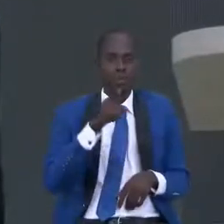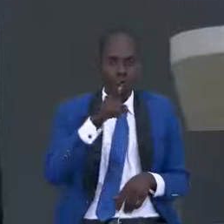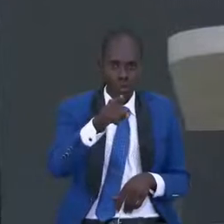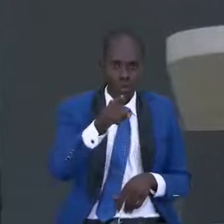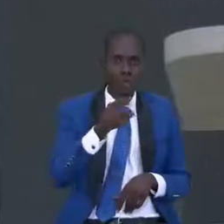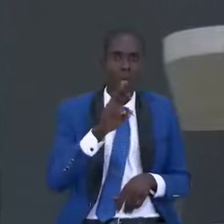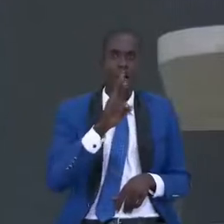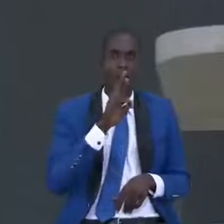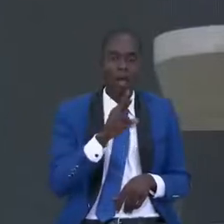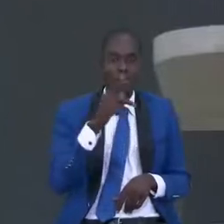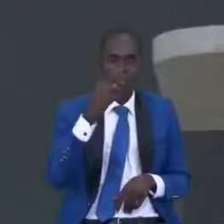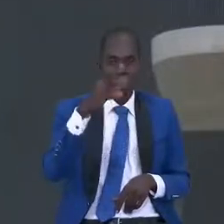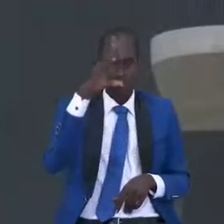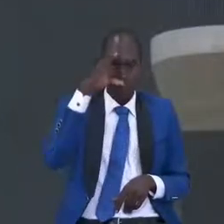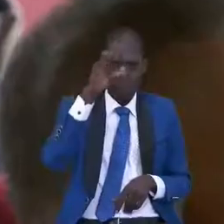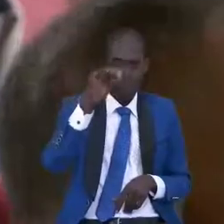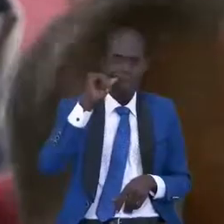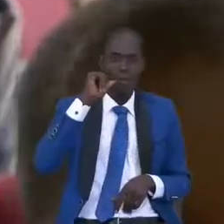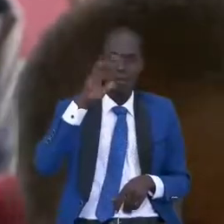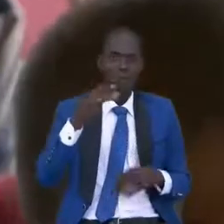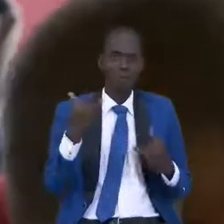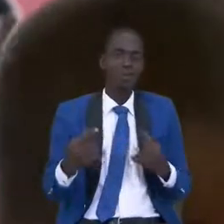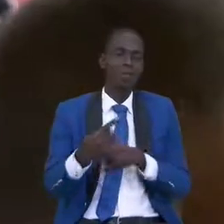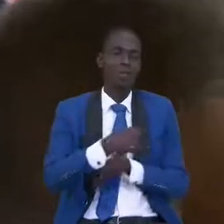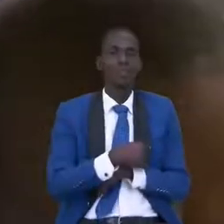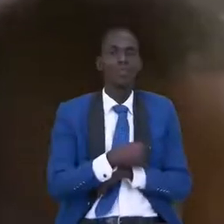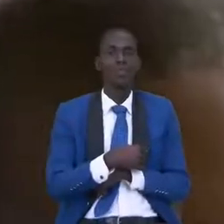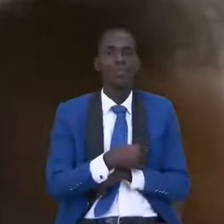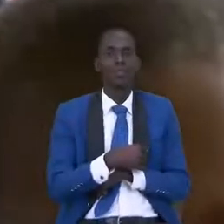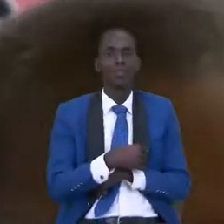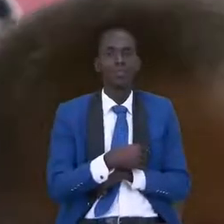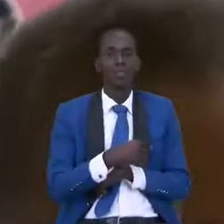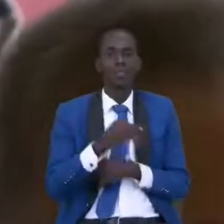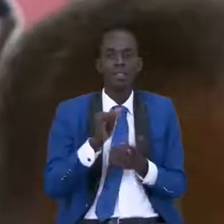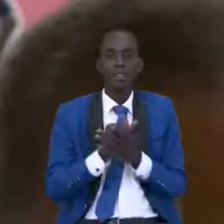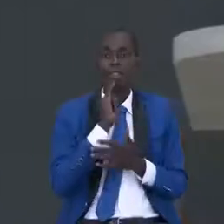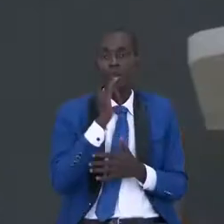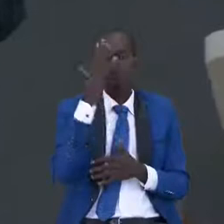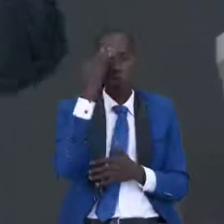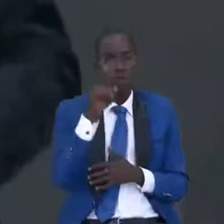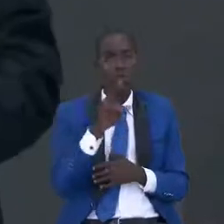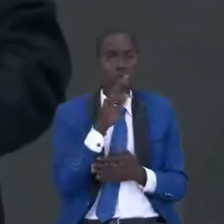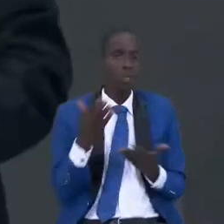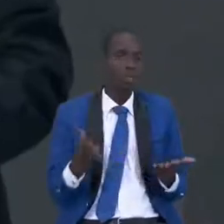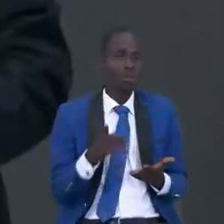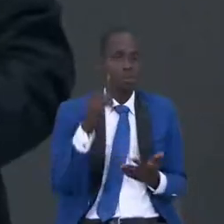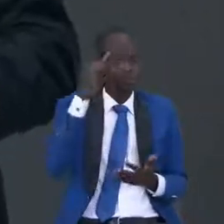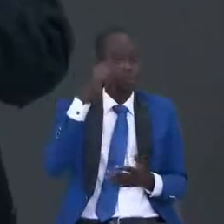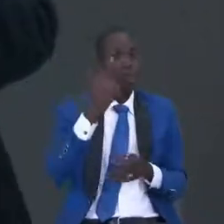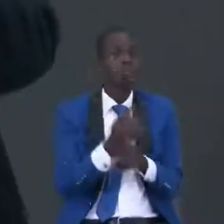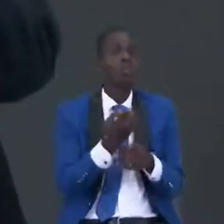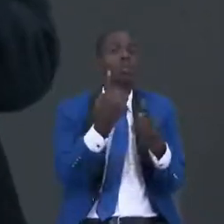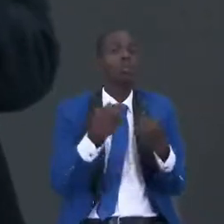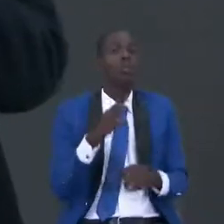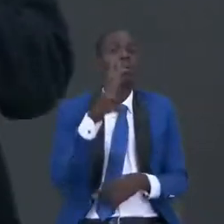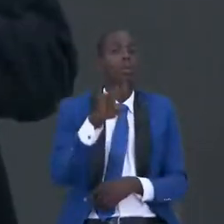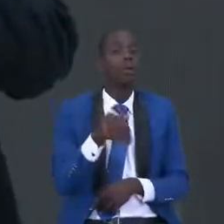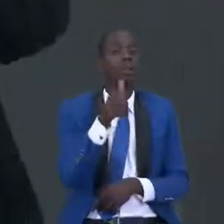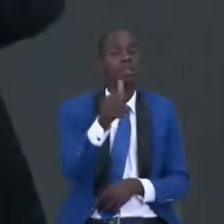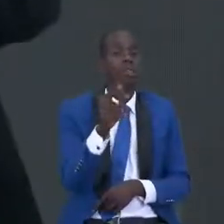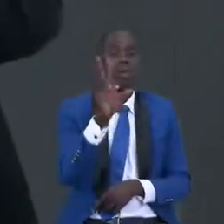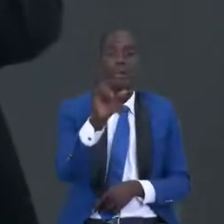cet homme, tu es cette femme aujourd'hui. C'est pourquoi tu es là. Tu n'es pas venu de toi-même. Le